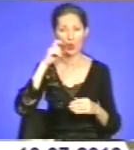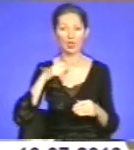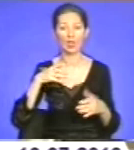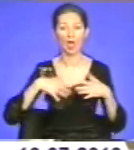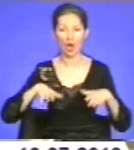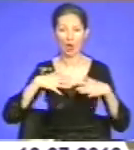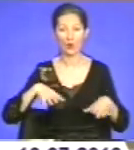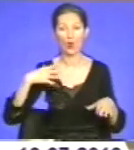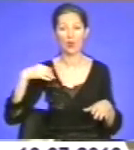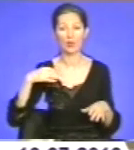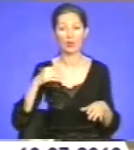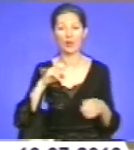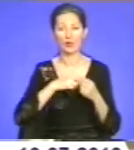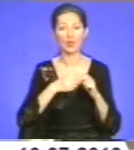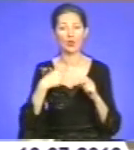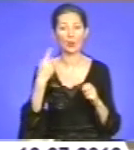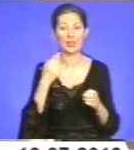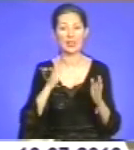останні 3 роки ми майже